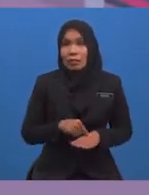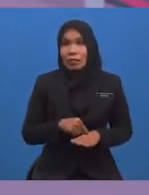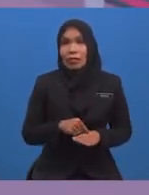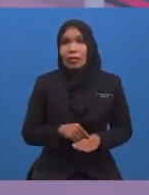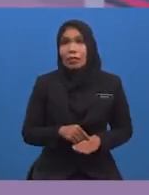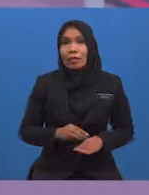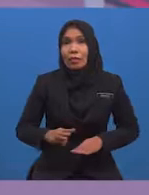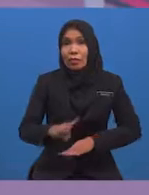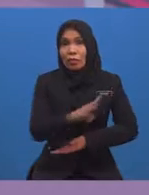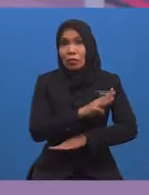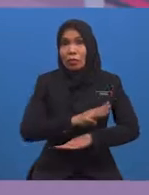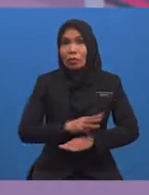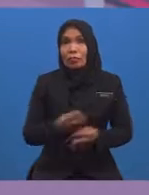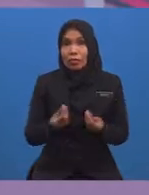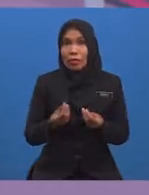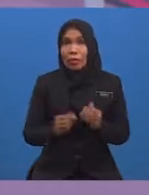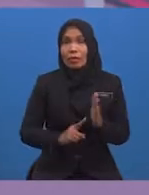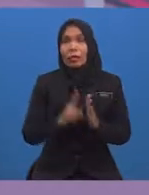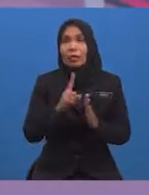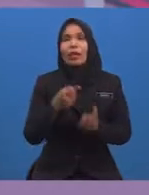yang akan berlaku?